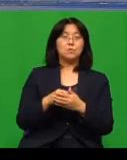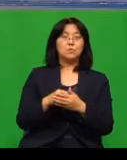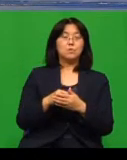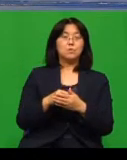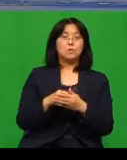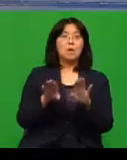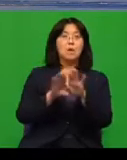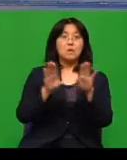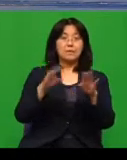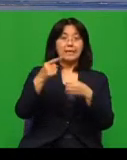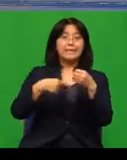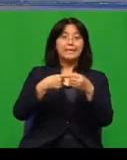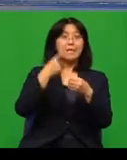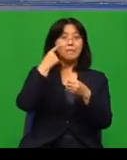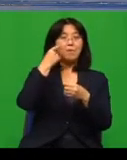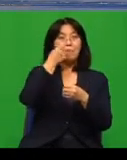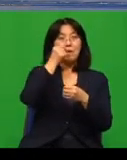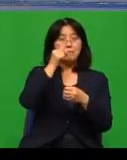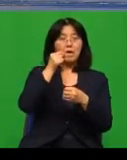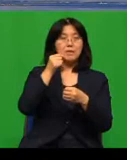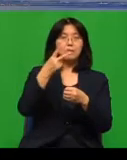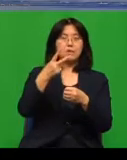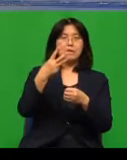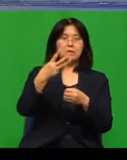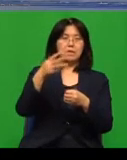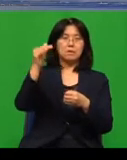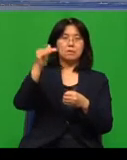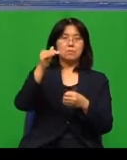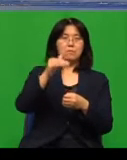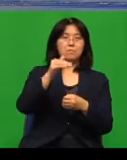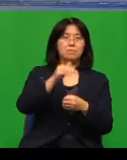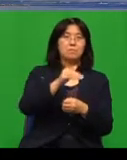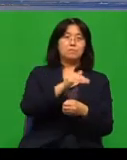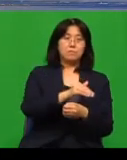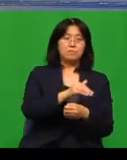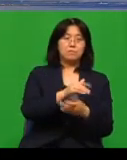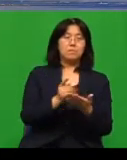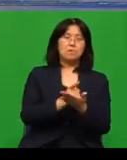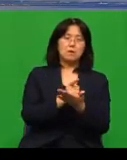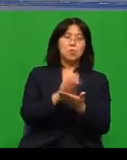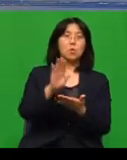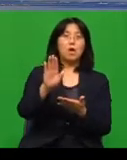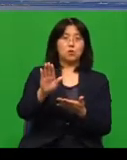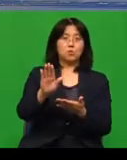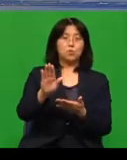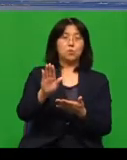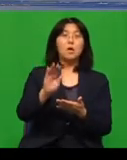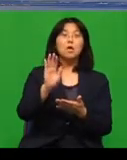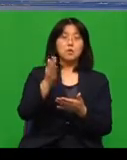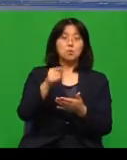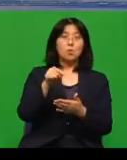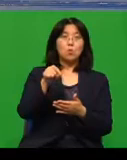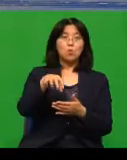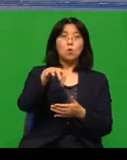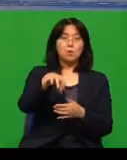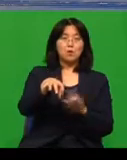普通やっぱり開館1年目は非常にいいんですが、2年3年とやや低落していくという傾向がありますけれども、日